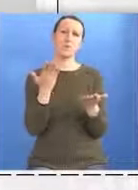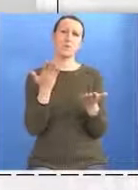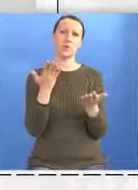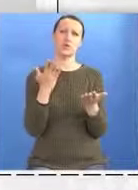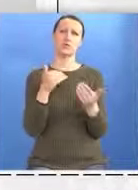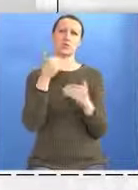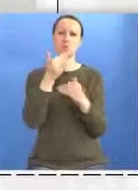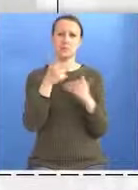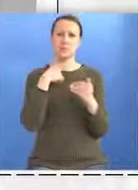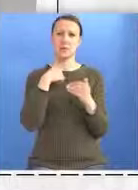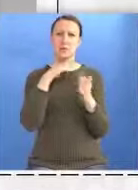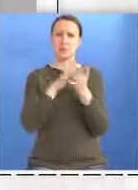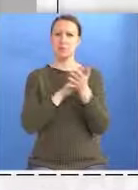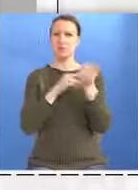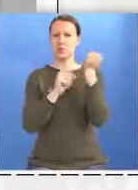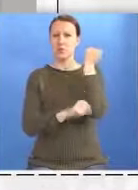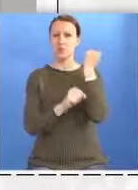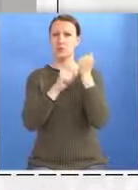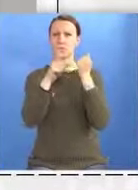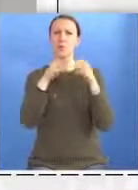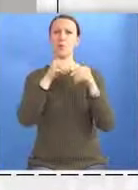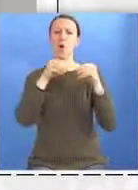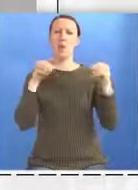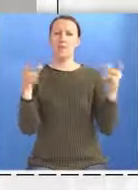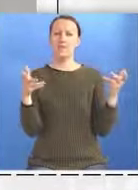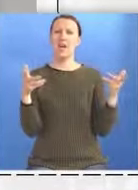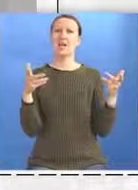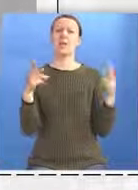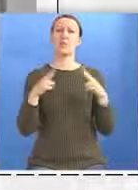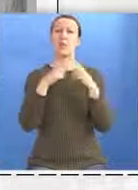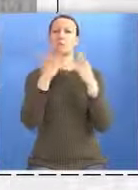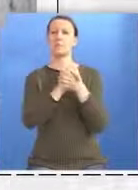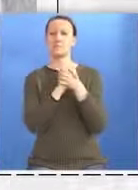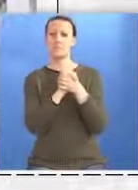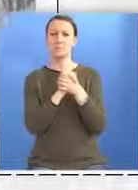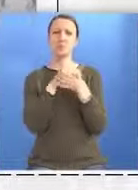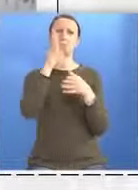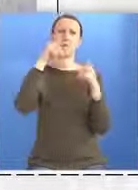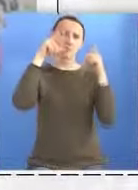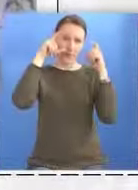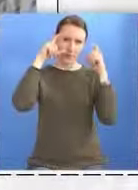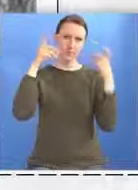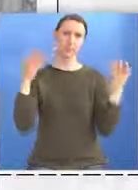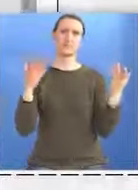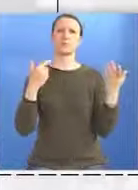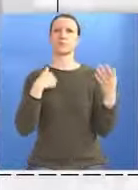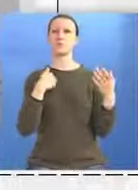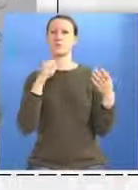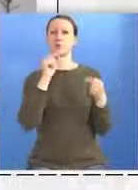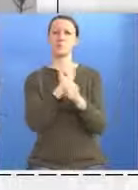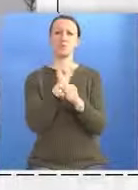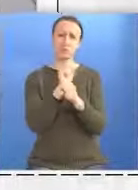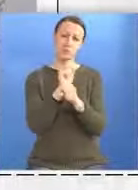time, onda sam ja počela studirati poljoprivredu, upoznala neke prijatelje, on je imao fotoaparat, pa sam ja to